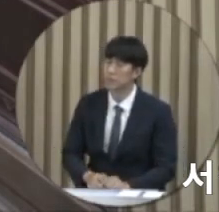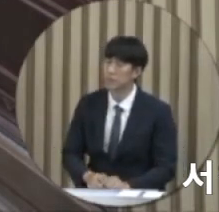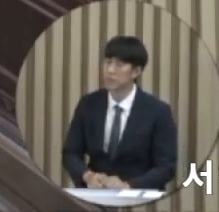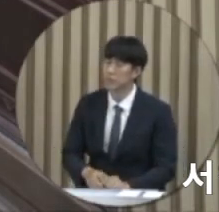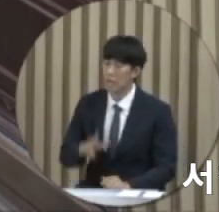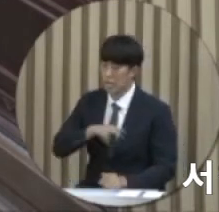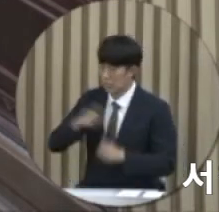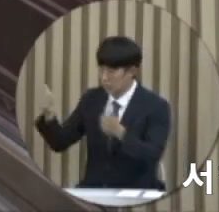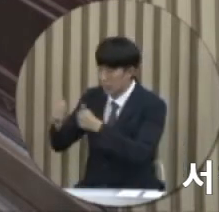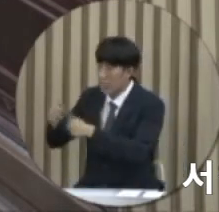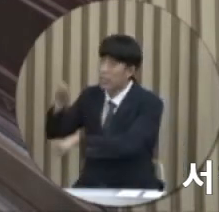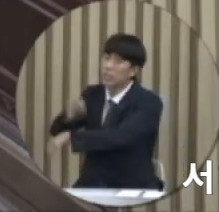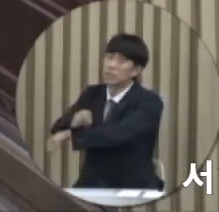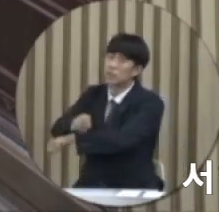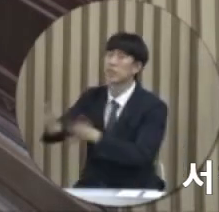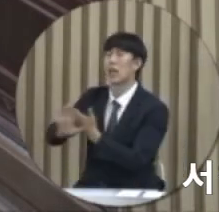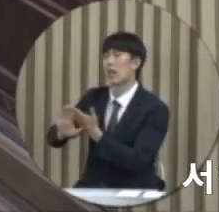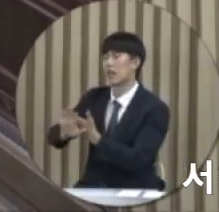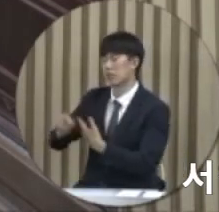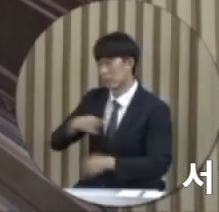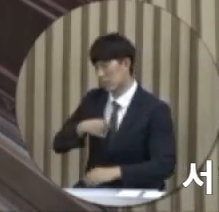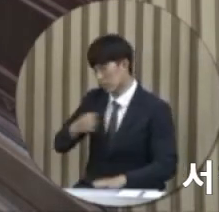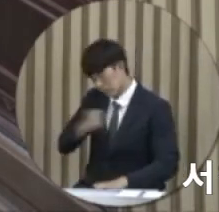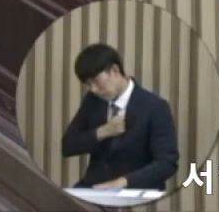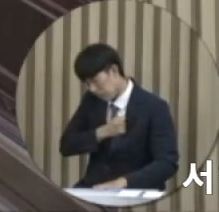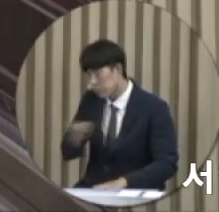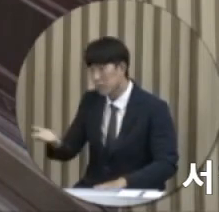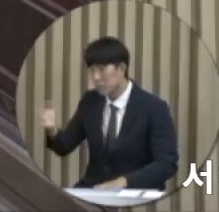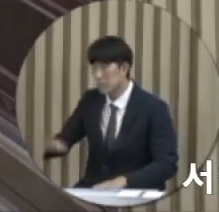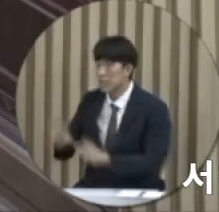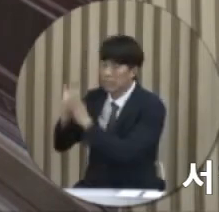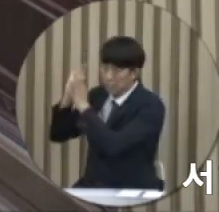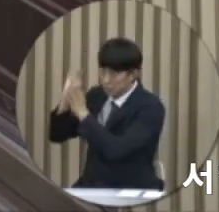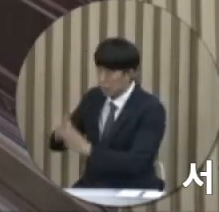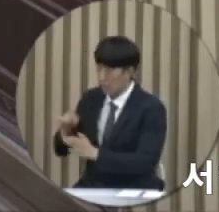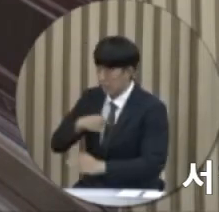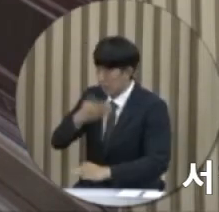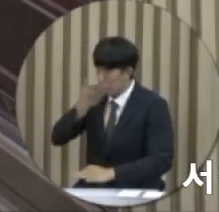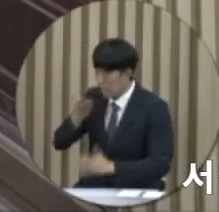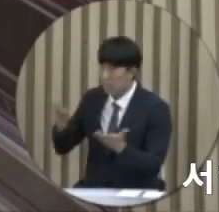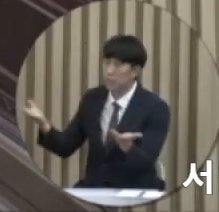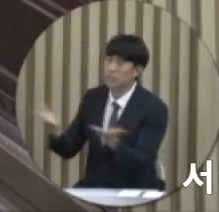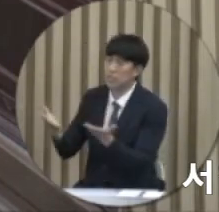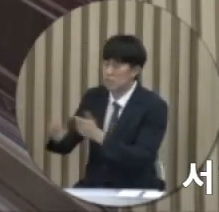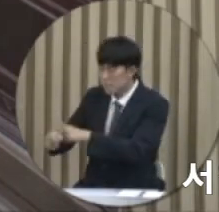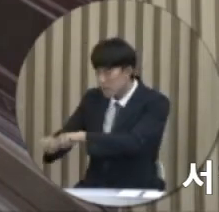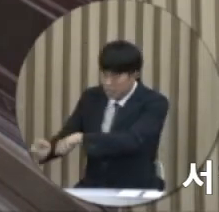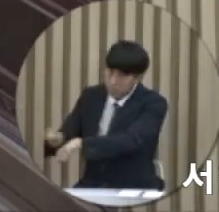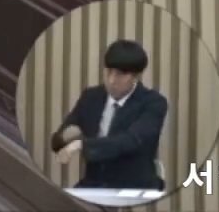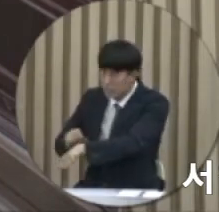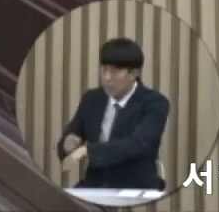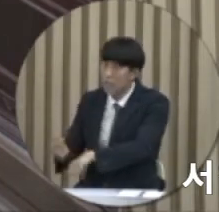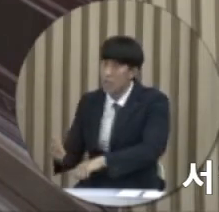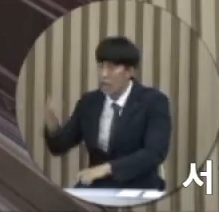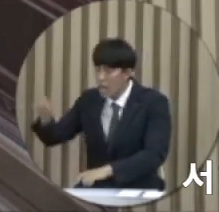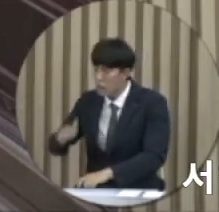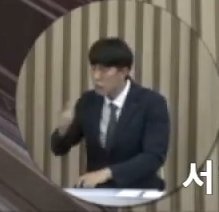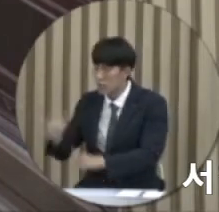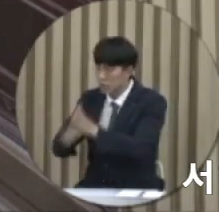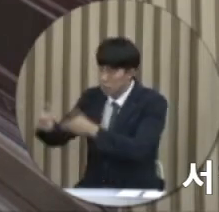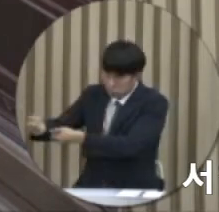의회랑 행정부는 다르기 때문에 저는 답답해도 제가 꾸준히 제가 할수 있는 역량을 발휘해서 하루라도 땡기려고 노력을